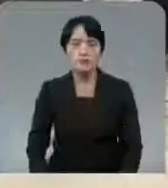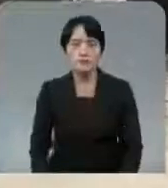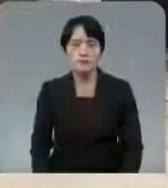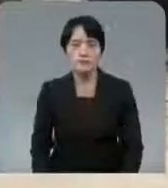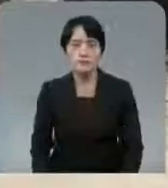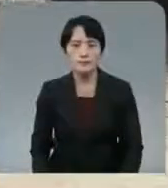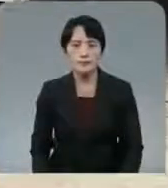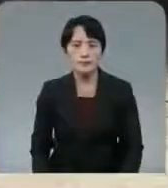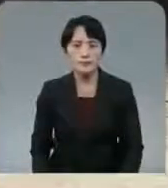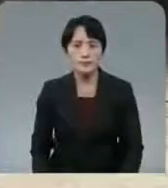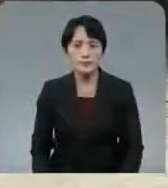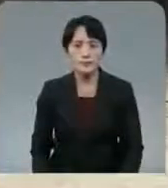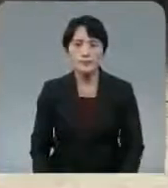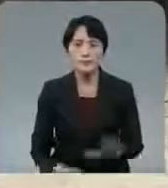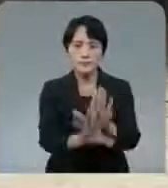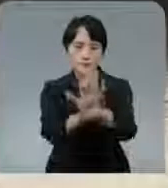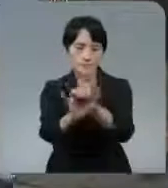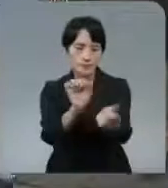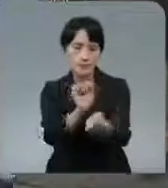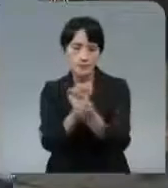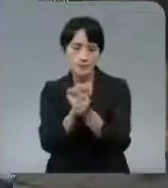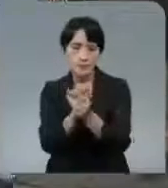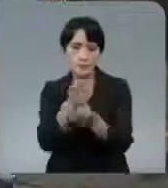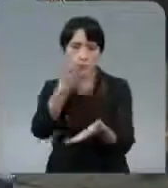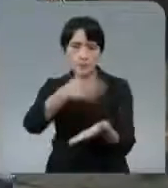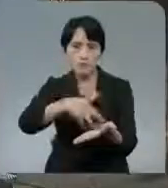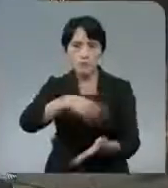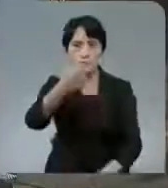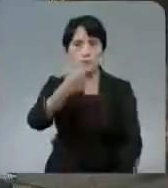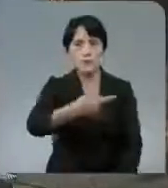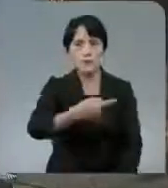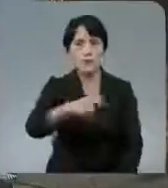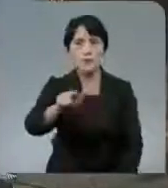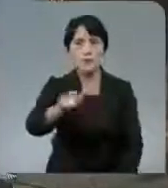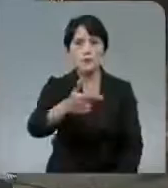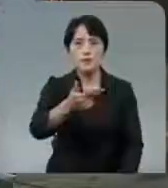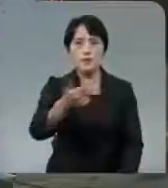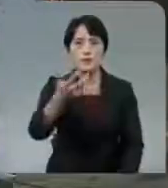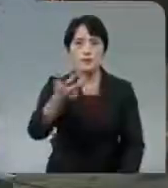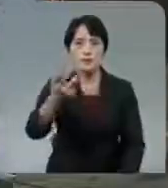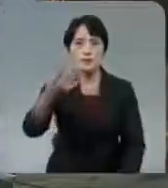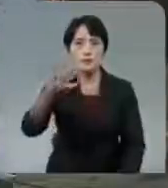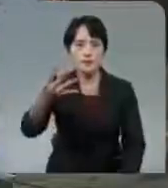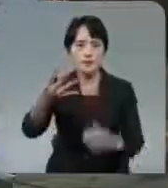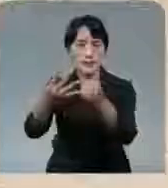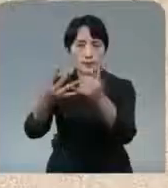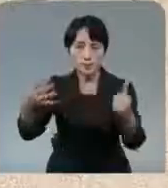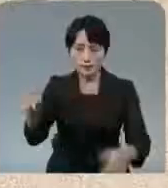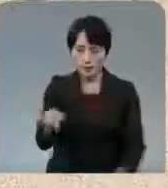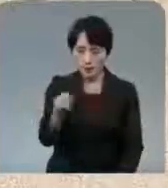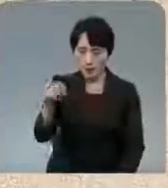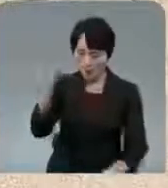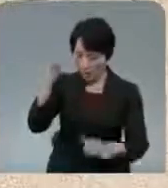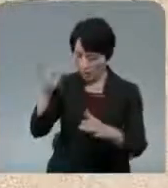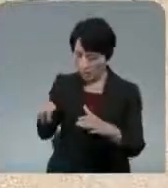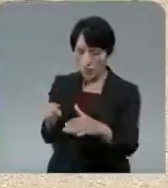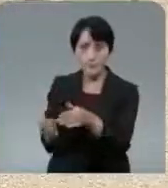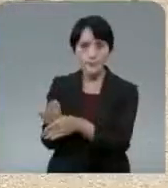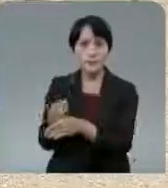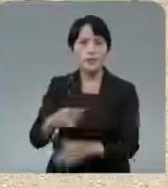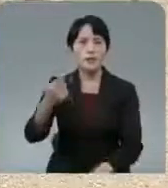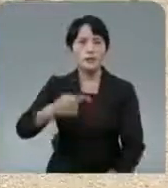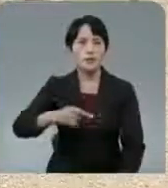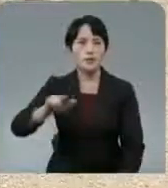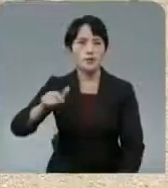südkorea hat erneut mehr als 1000 neuen funktionen mit dem corona virus gemeldet nach angaben der behörde für krankheitskontrolle